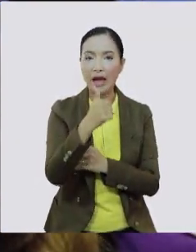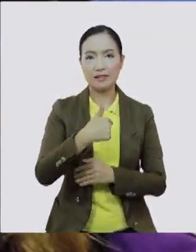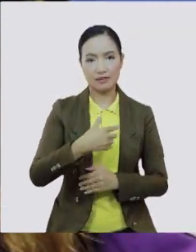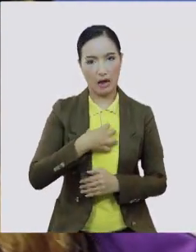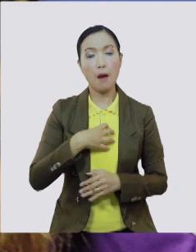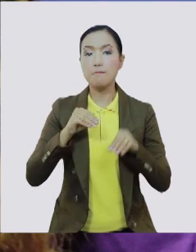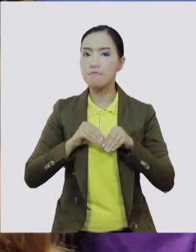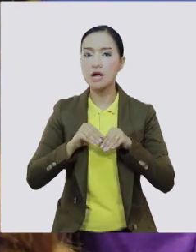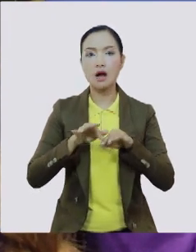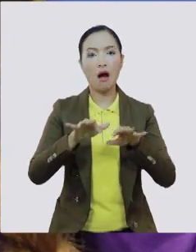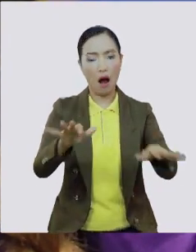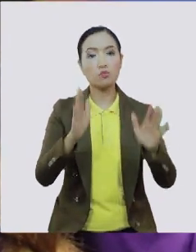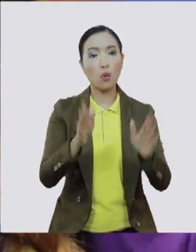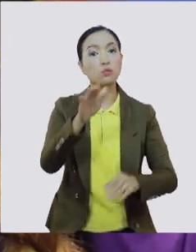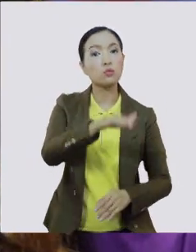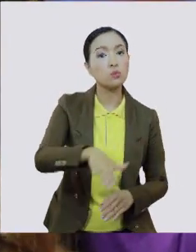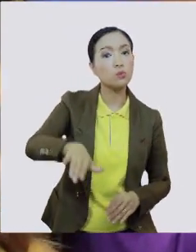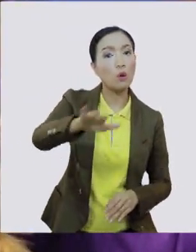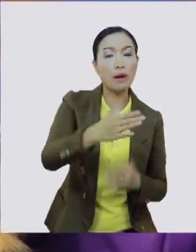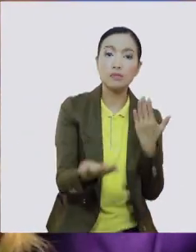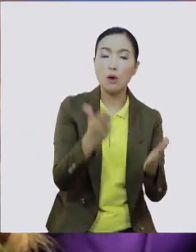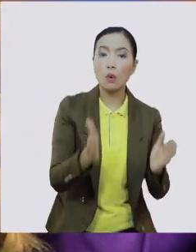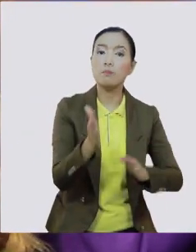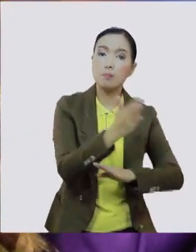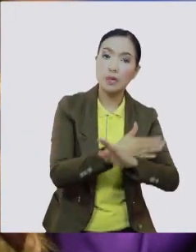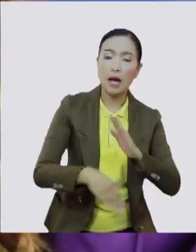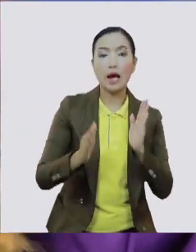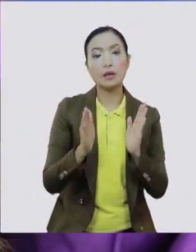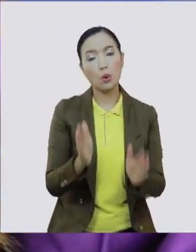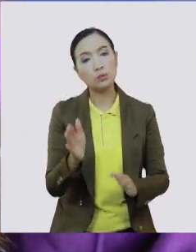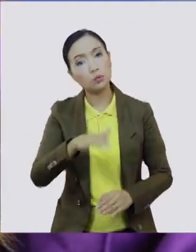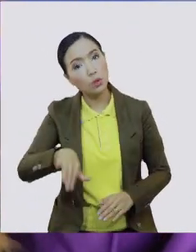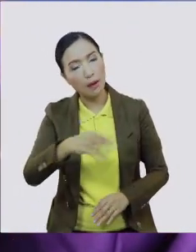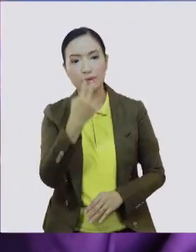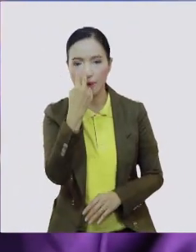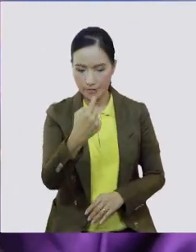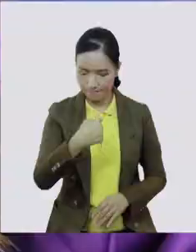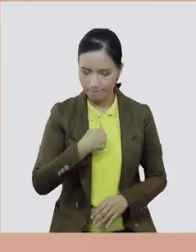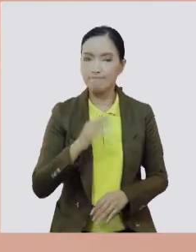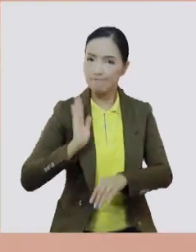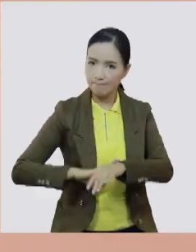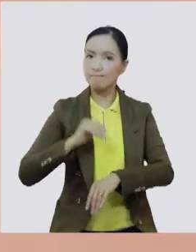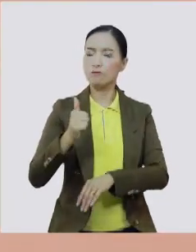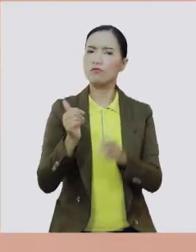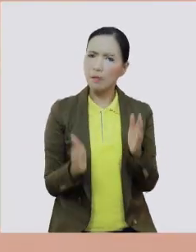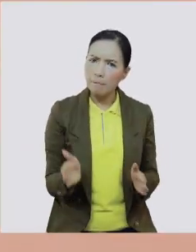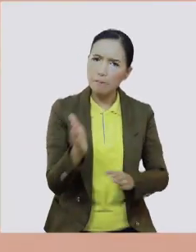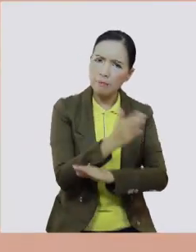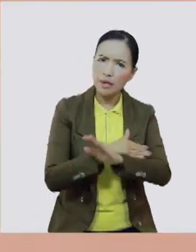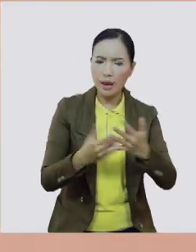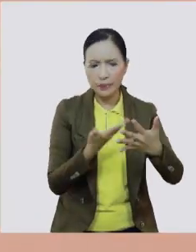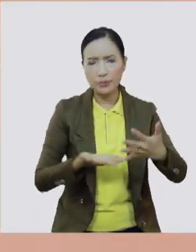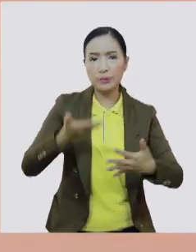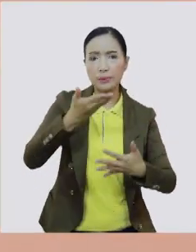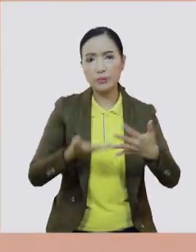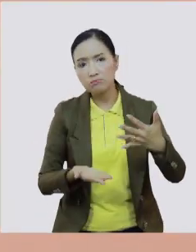ศให้คนทั่วไปหรือว่าคนพิการหรือไม่พิการก็แล้วแต่ให้เห็นศักยภาพในส่วนของตัวเราอะพิการไม่ว่าจะเป็นระดับไหน